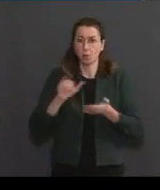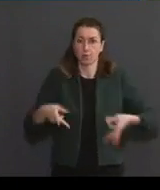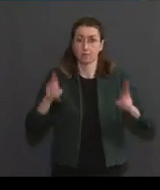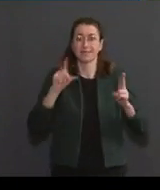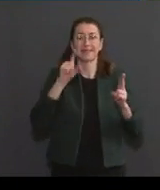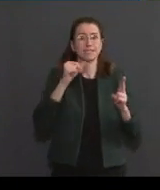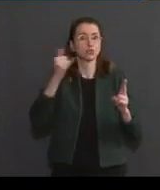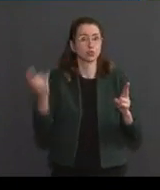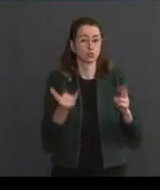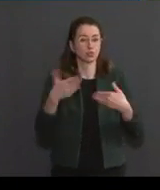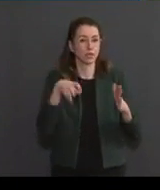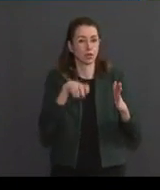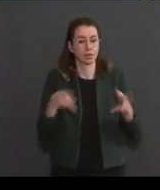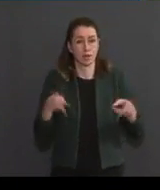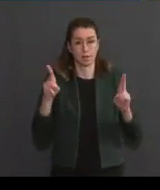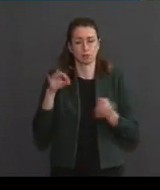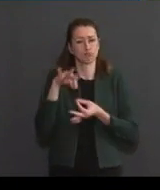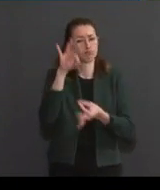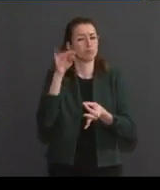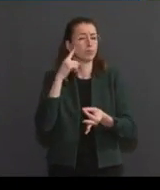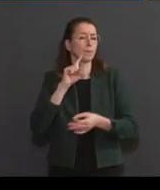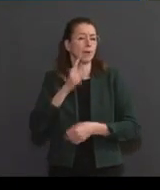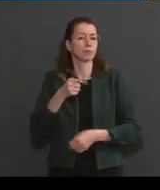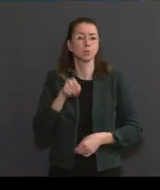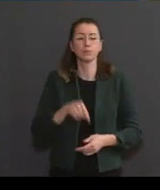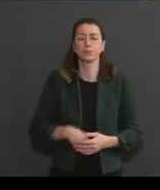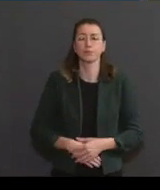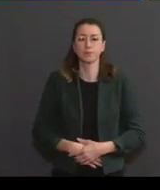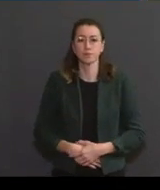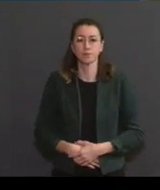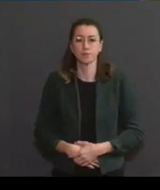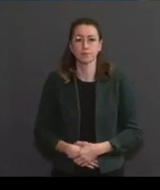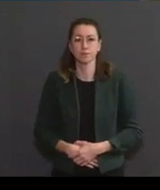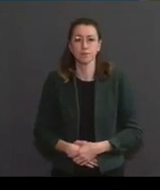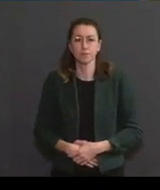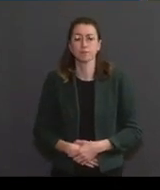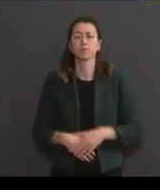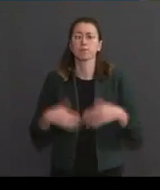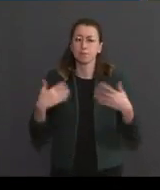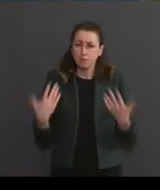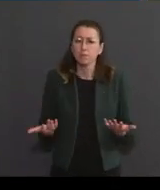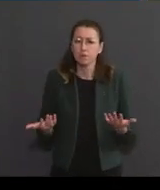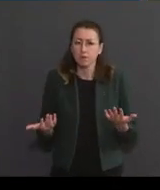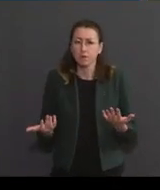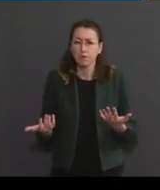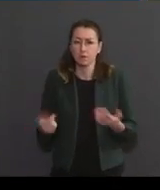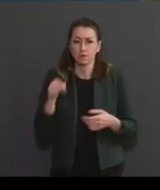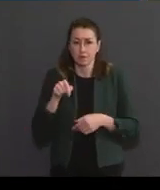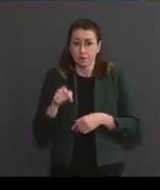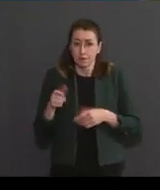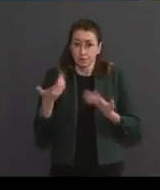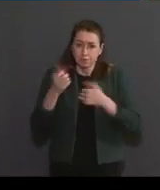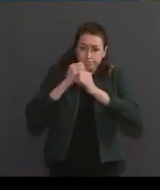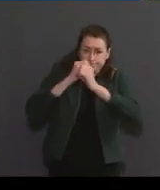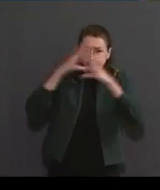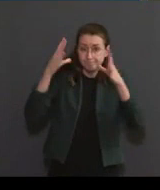situations. Comme on l'a dit, on espère ainsi, au moins en partie, simplifier la tâche administrative des